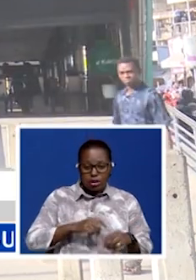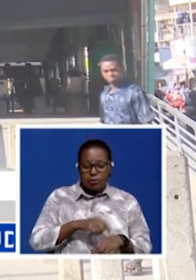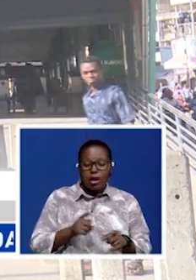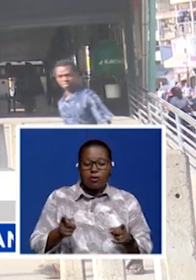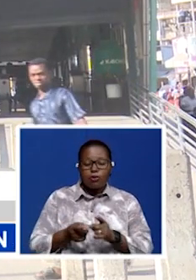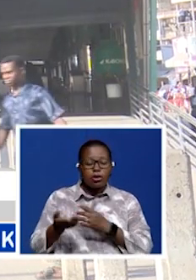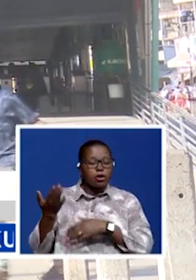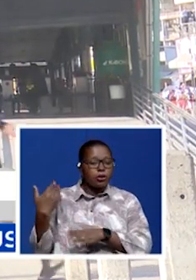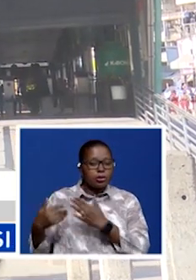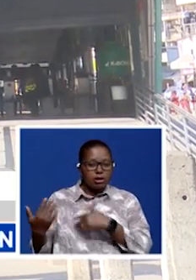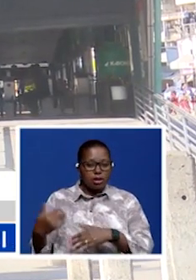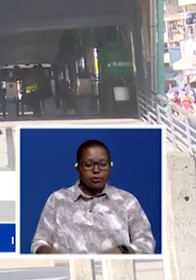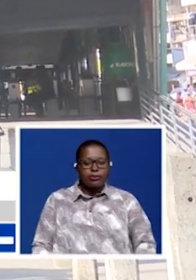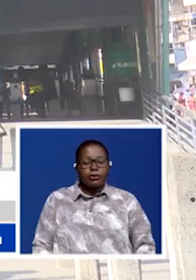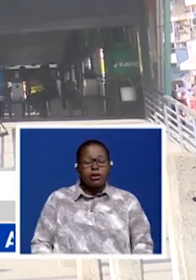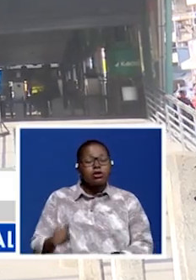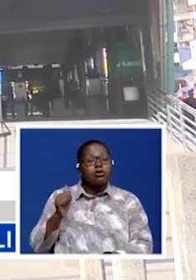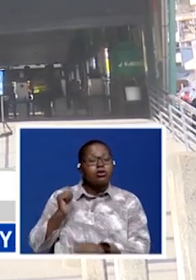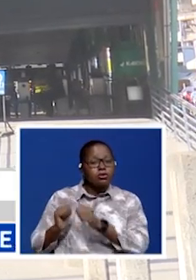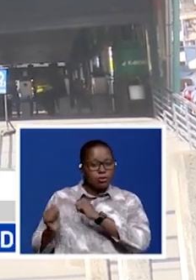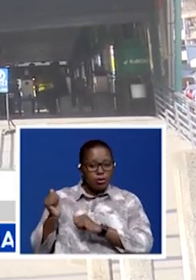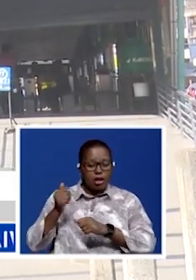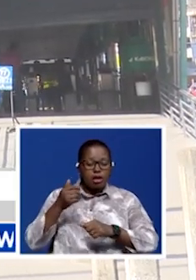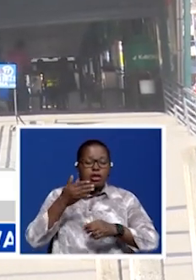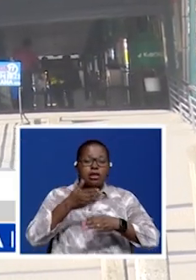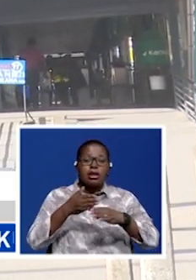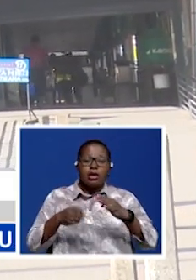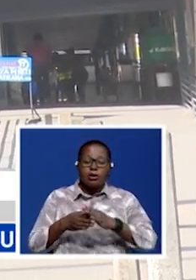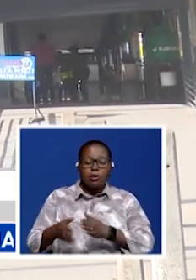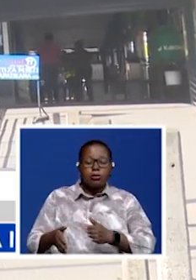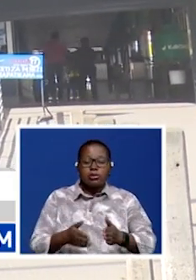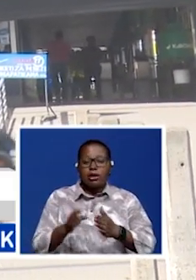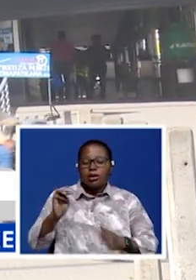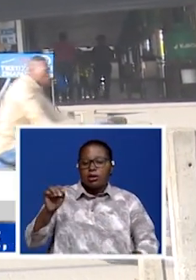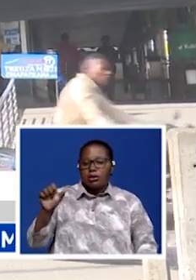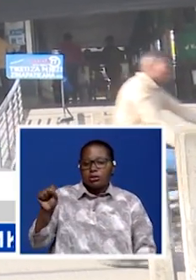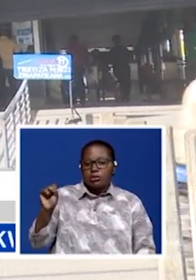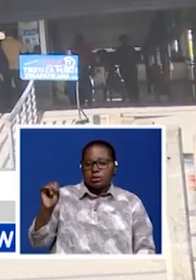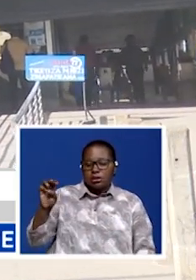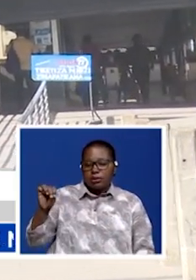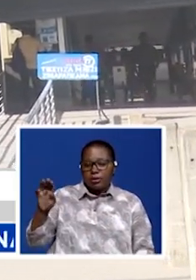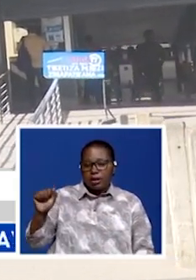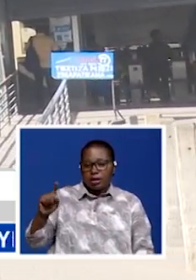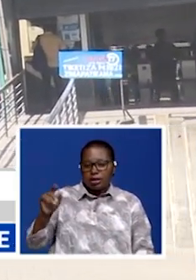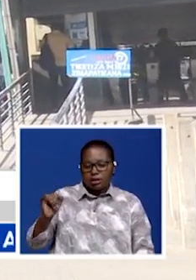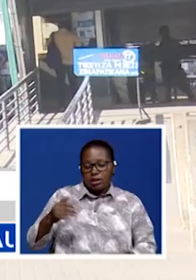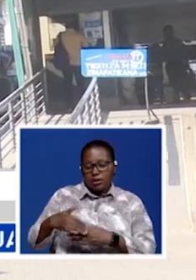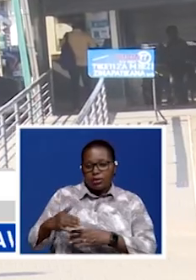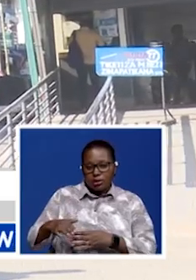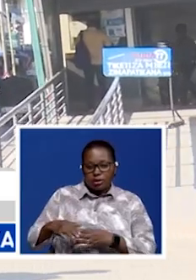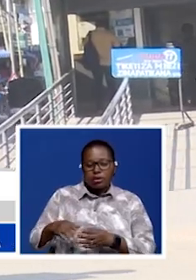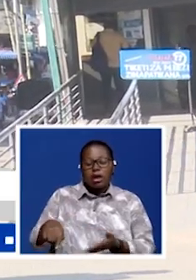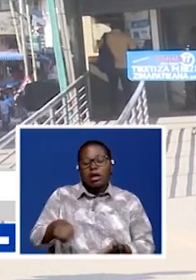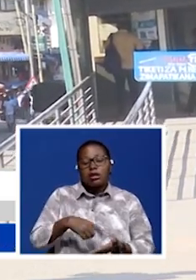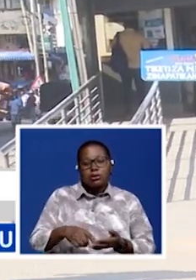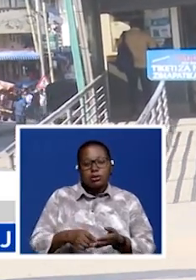uliopita nyuma yangu ni jengo lililopo mtaa wa msimbazi kariakoo Kando kidogo na kituo Cha mwendokasi msimbazi A